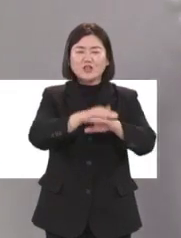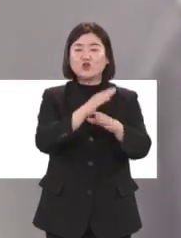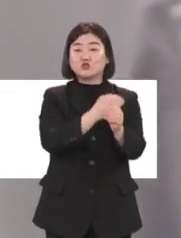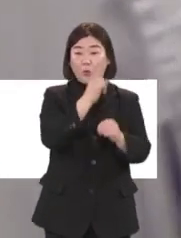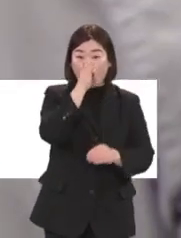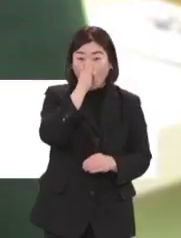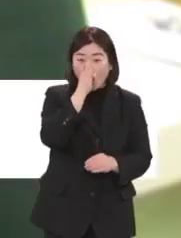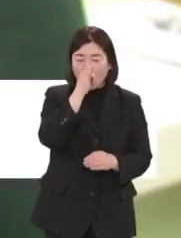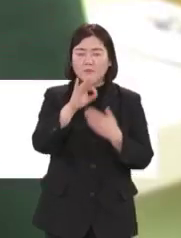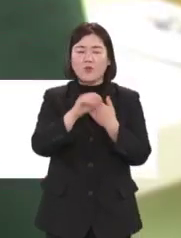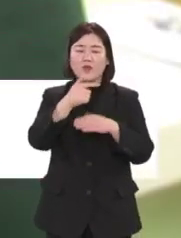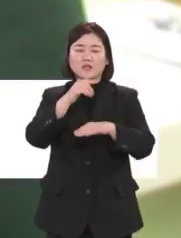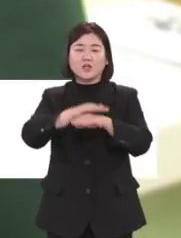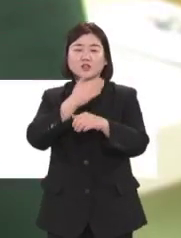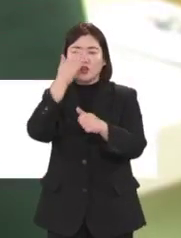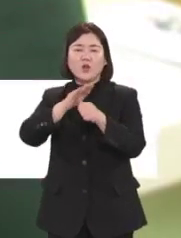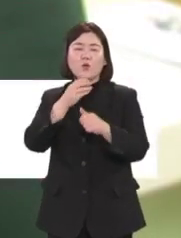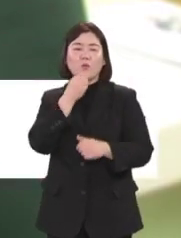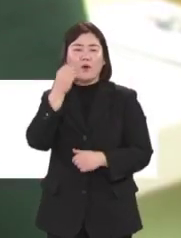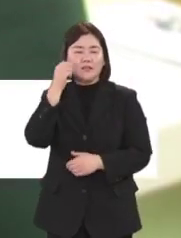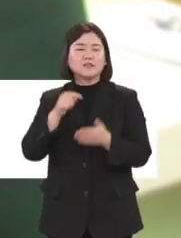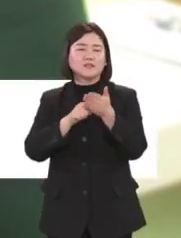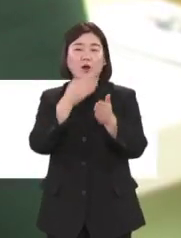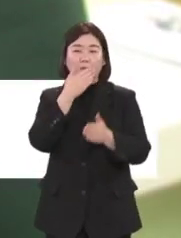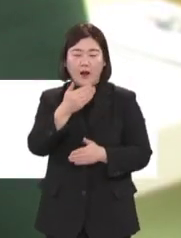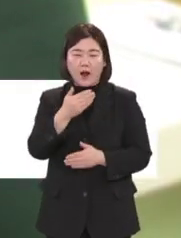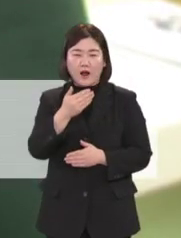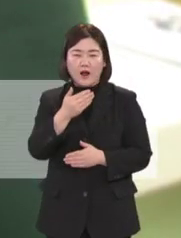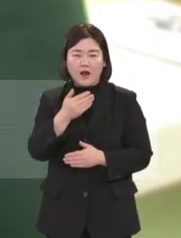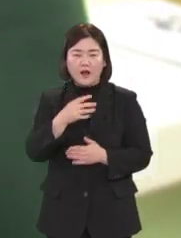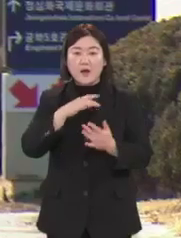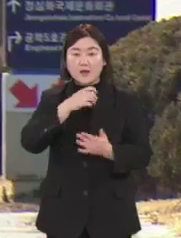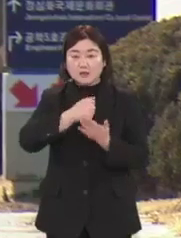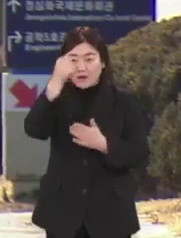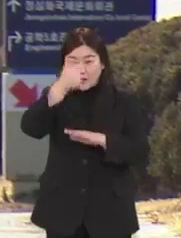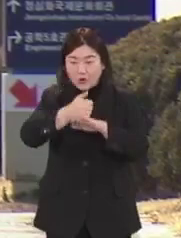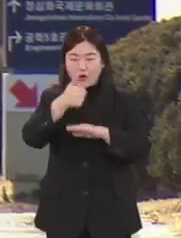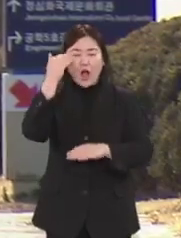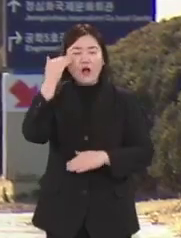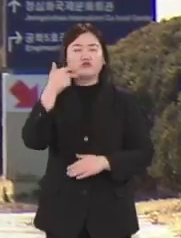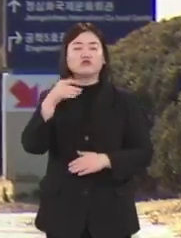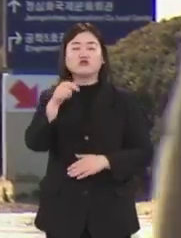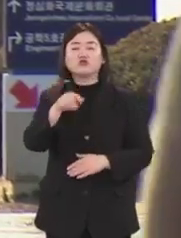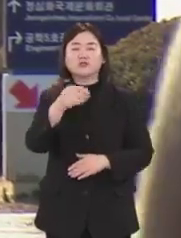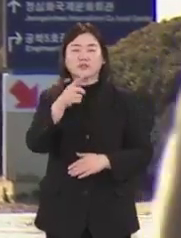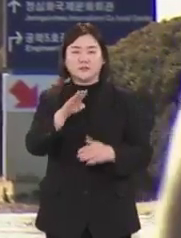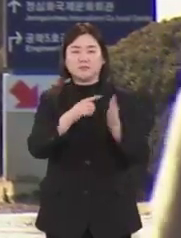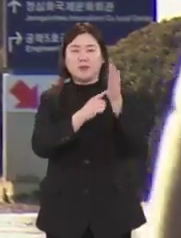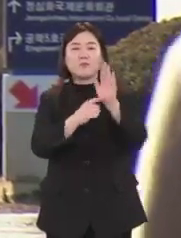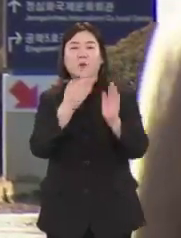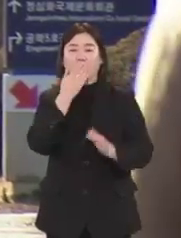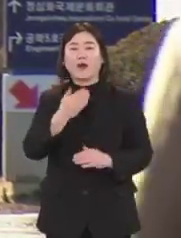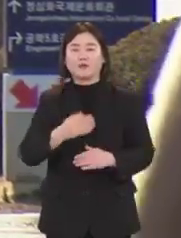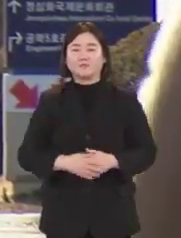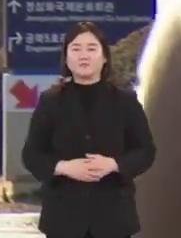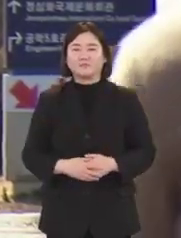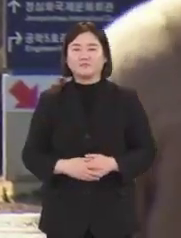주소를 두고 있으면 대전 청룡포털을 통해 신청할 수 있으며 선정 결과는 한국장학재단 누리집을 통해